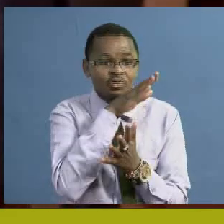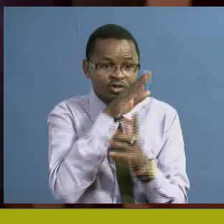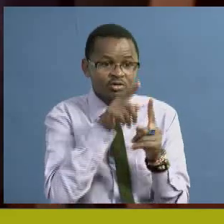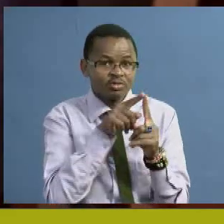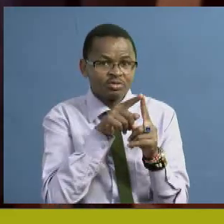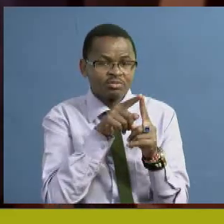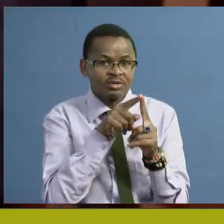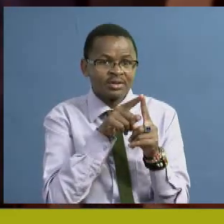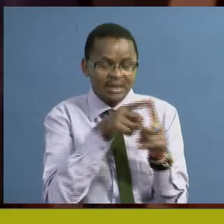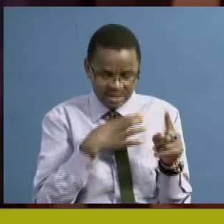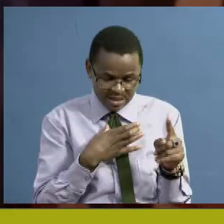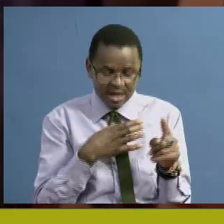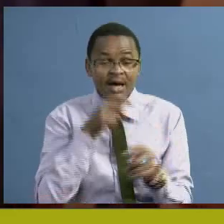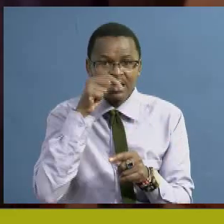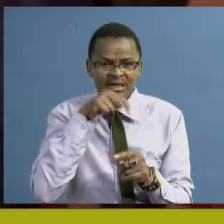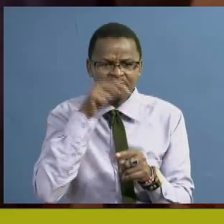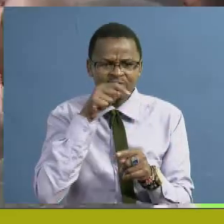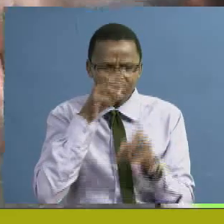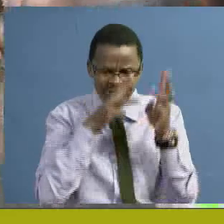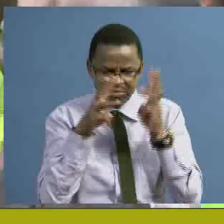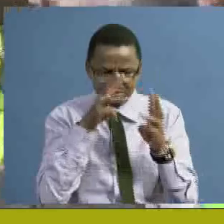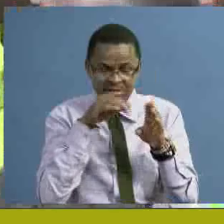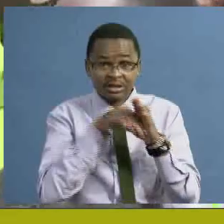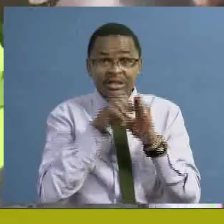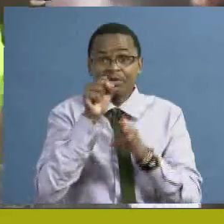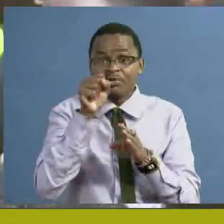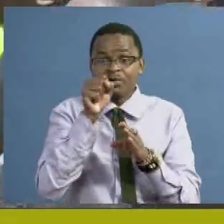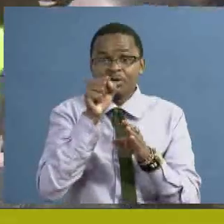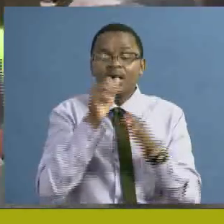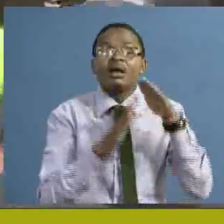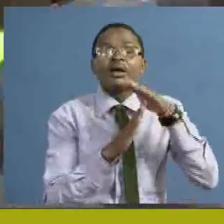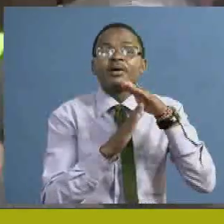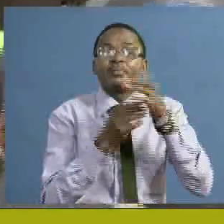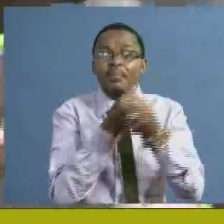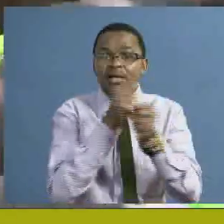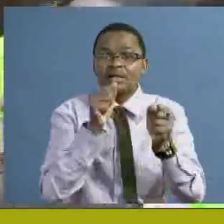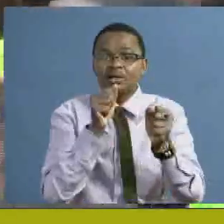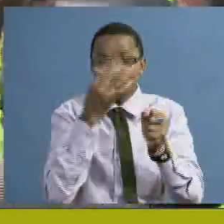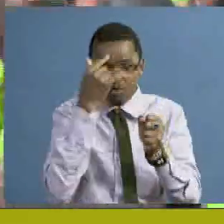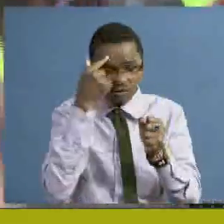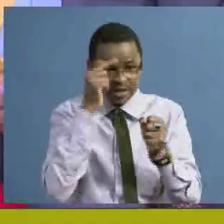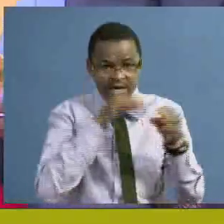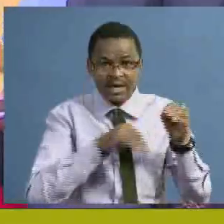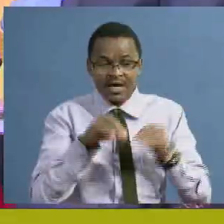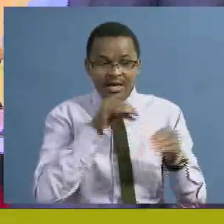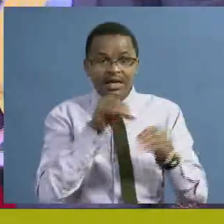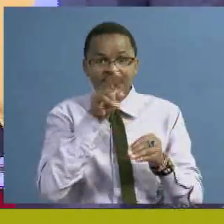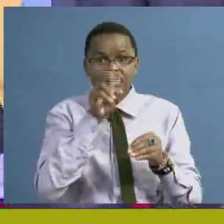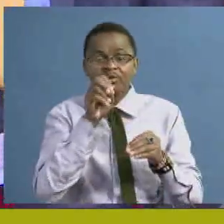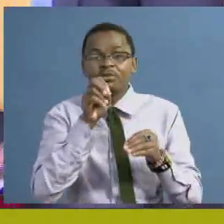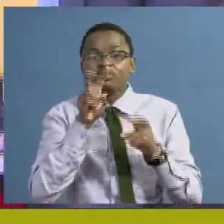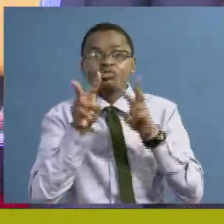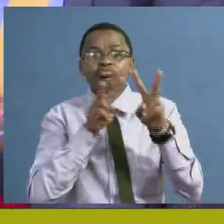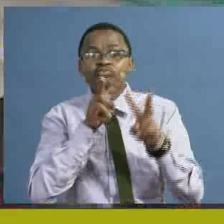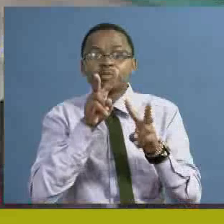Rais Mstaafu Daniel Arap Moi umezua kiwewe katika kambi ya kisiasa naye Bryce, hasa kuhusiana na uchaguzi wa mwaka